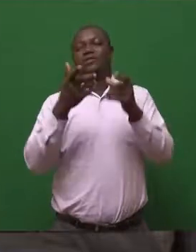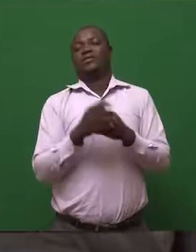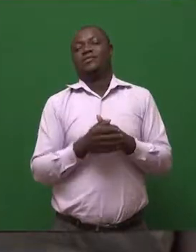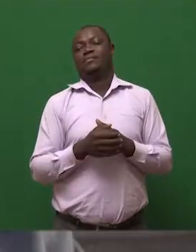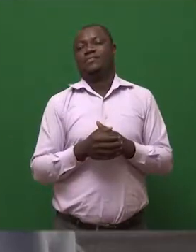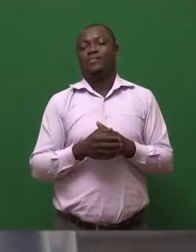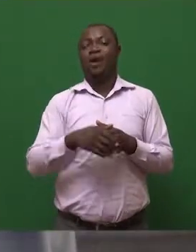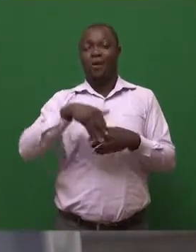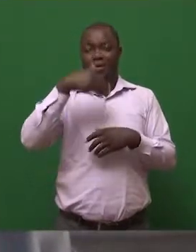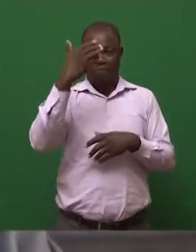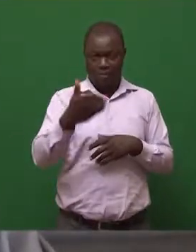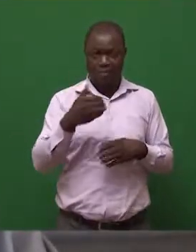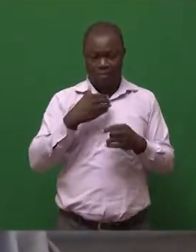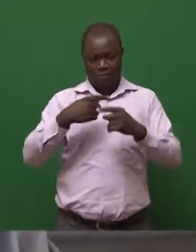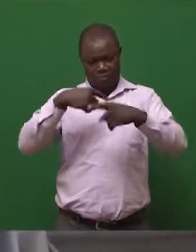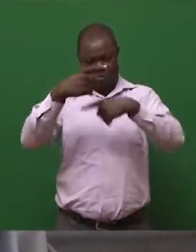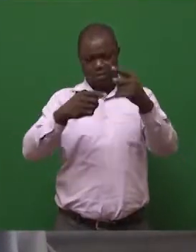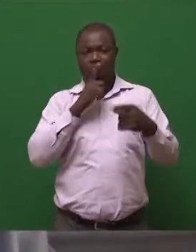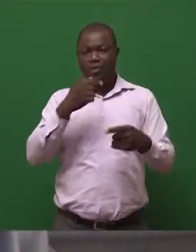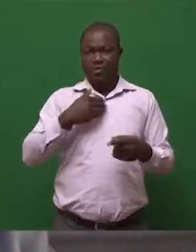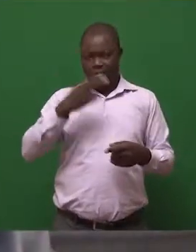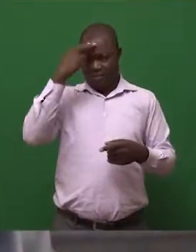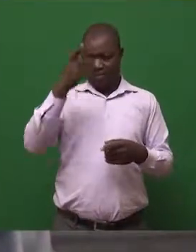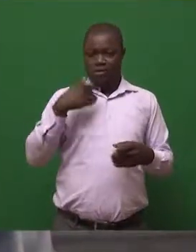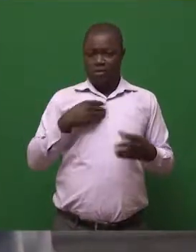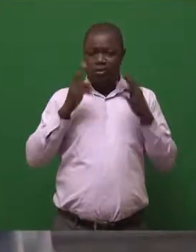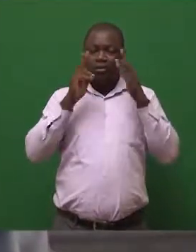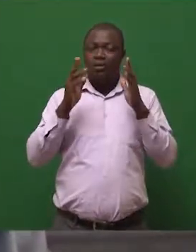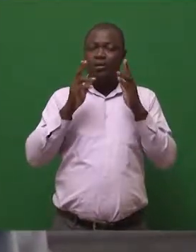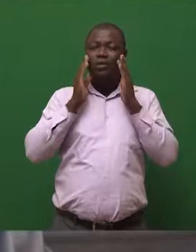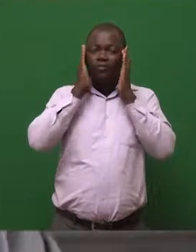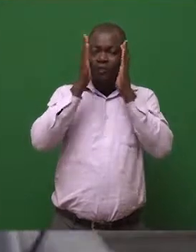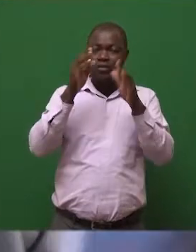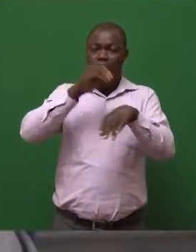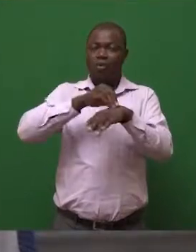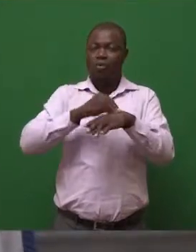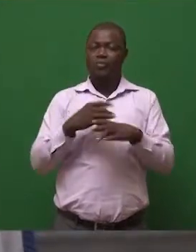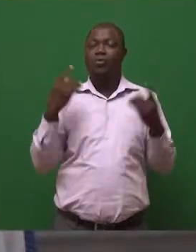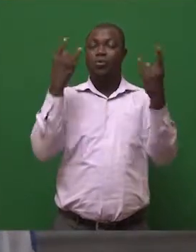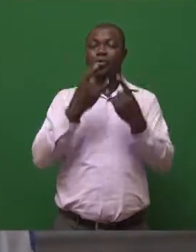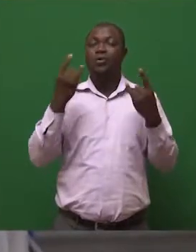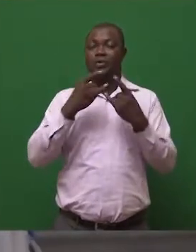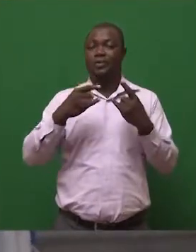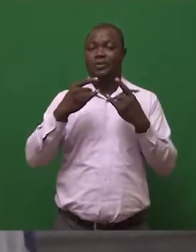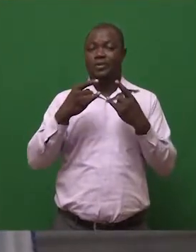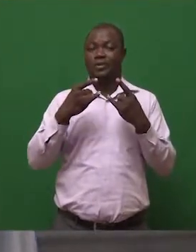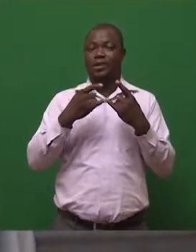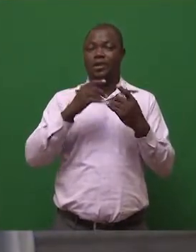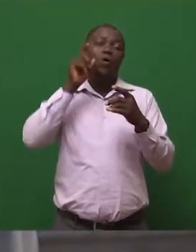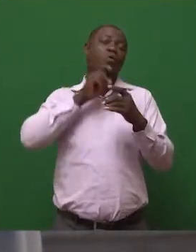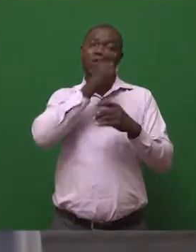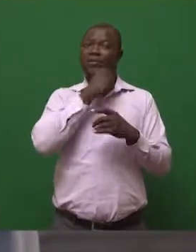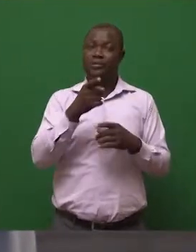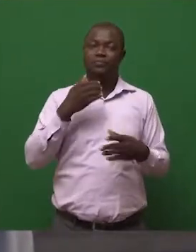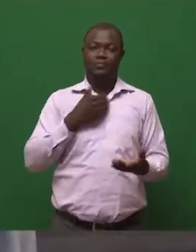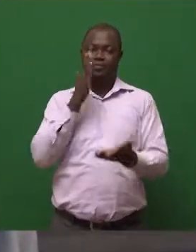toendesa kumapurisa ndoenderera mberi ndichiti isu semapurisa takatarisana nezororo irori uye tichienderera mberi takatotanga kudhara